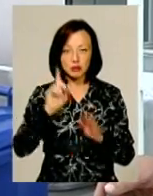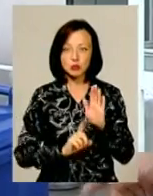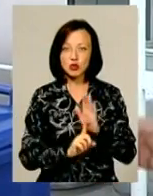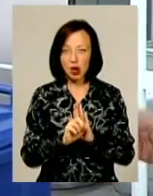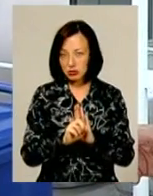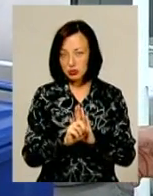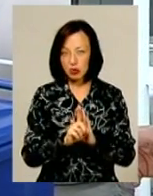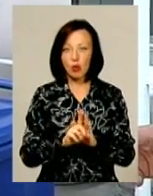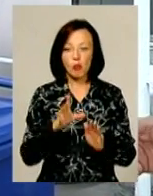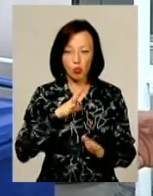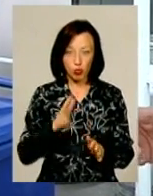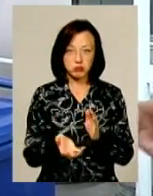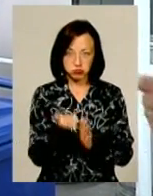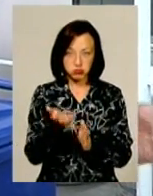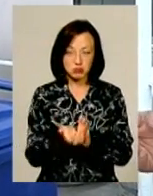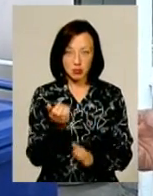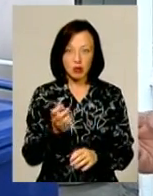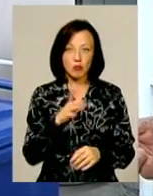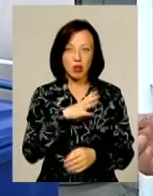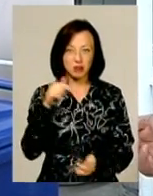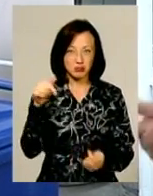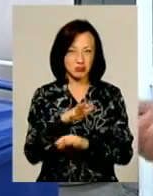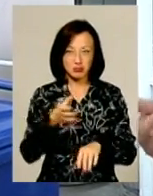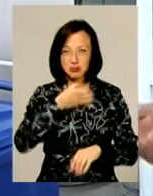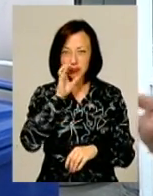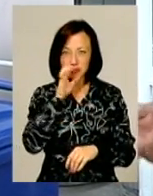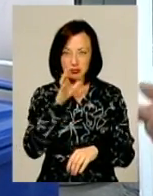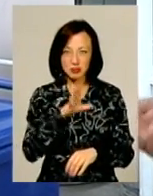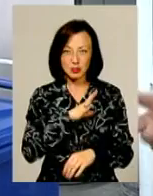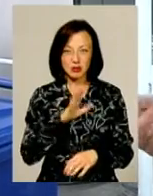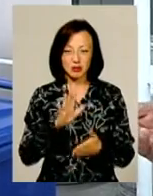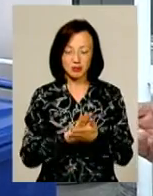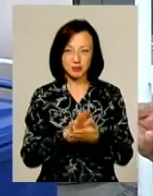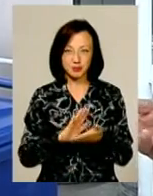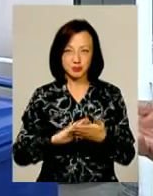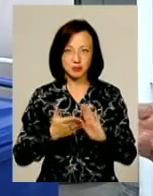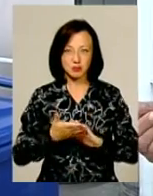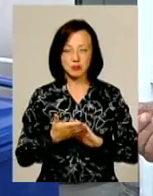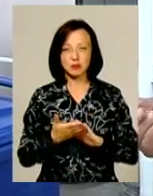спочатку вода вони качали, і вона була непридатна, вона була